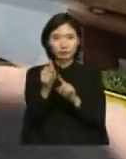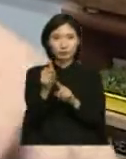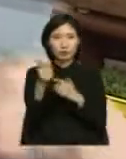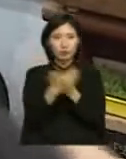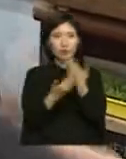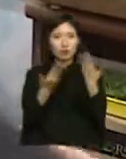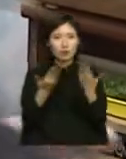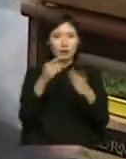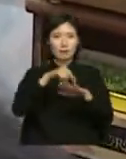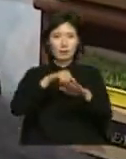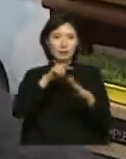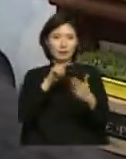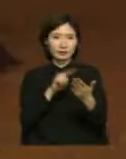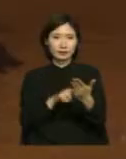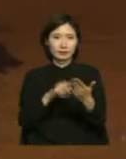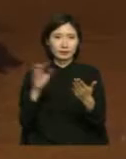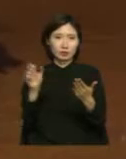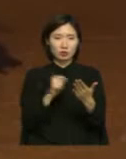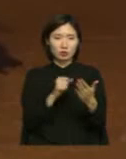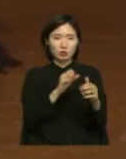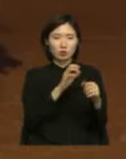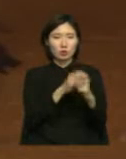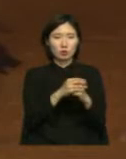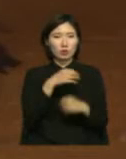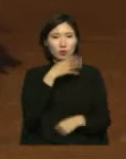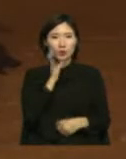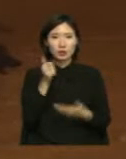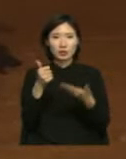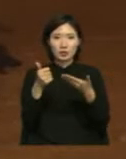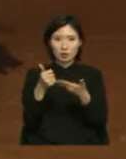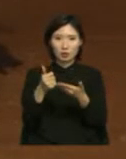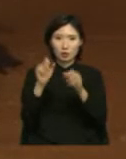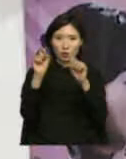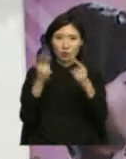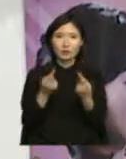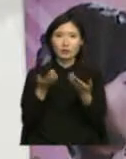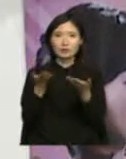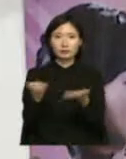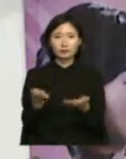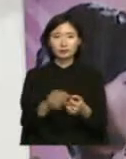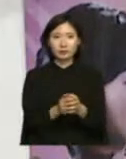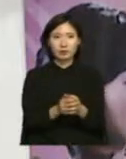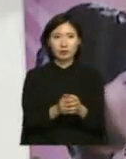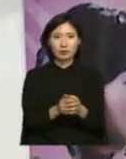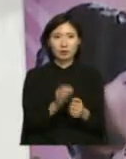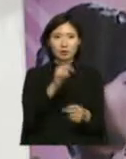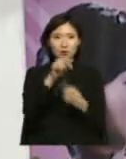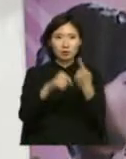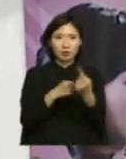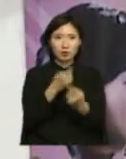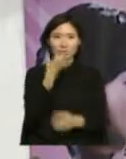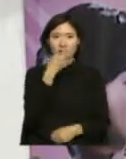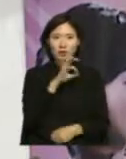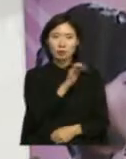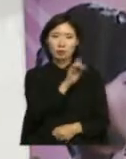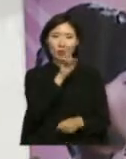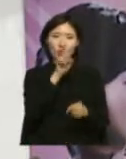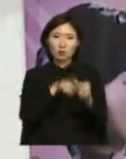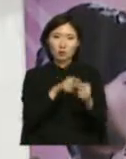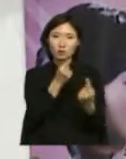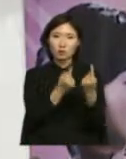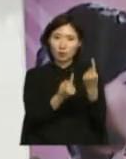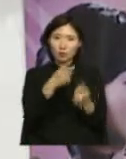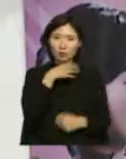봉사하는 마음으로 어르신들에게 미용 비용을 할인해 주기로 했습니다. 영업 이익의 목적만 두는 것보다